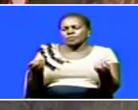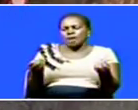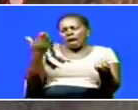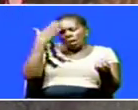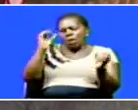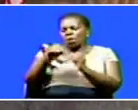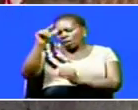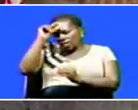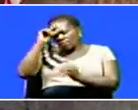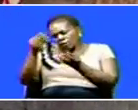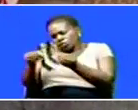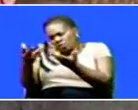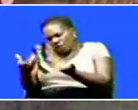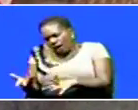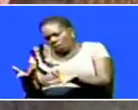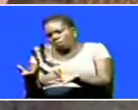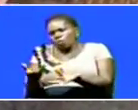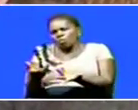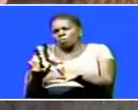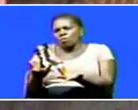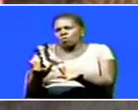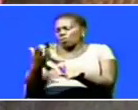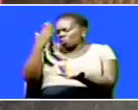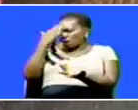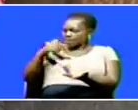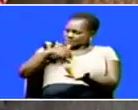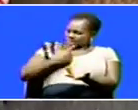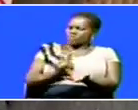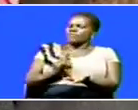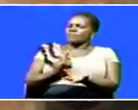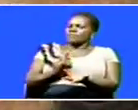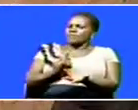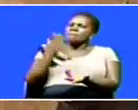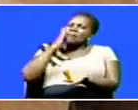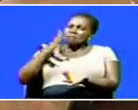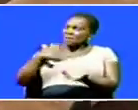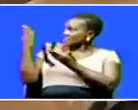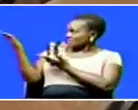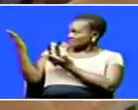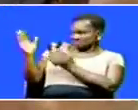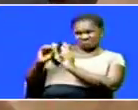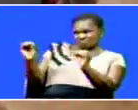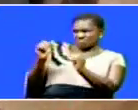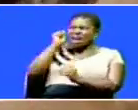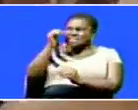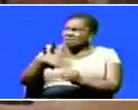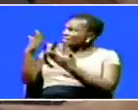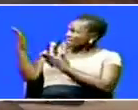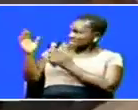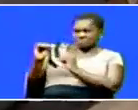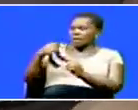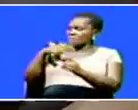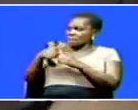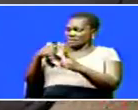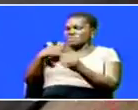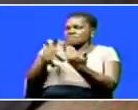Sijui serikali itaangalia wazee na njia gani. Kwa sababu mimi, huyu si mama yangu, si anti yangu, lakini mimi